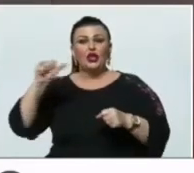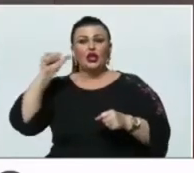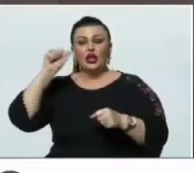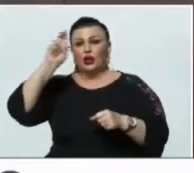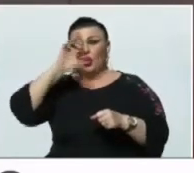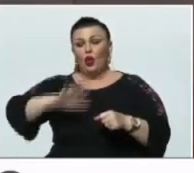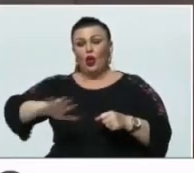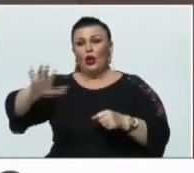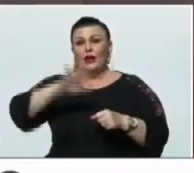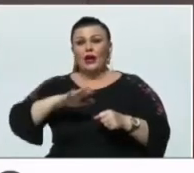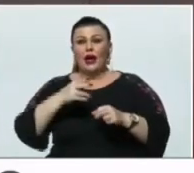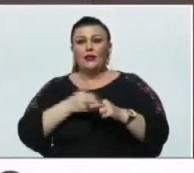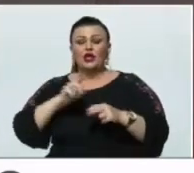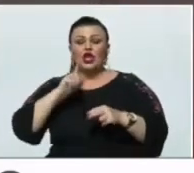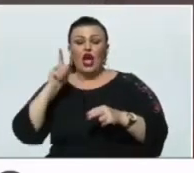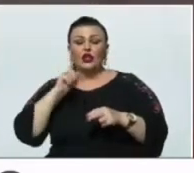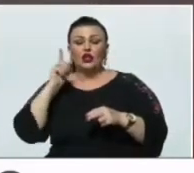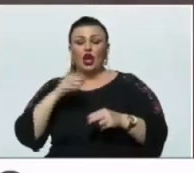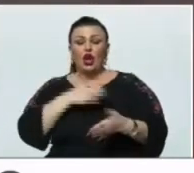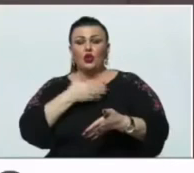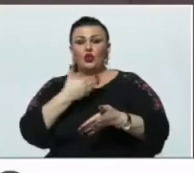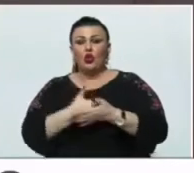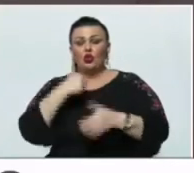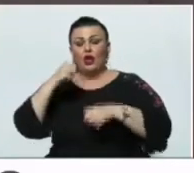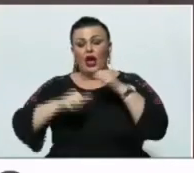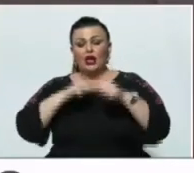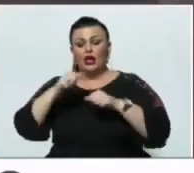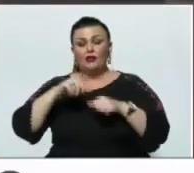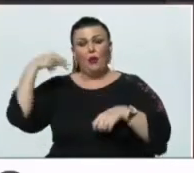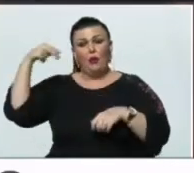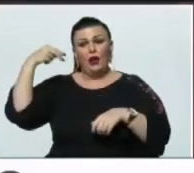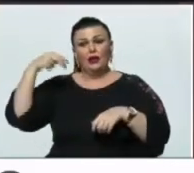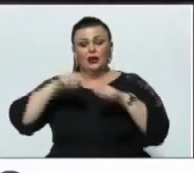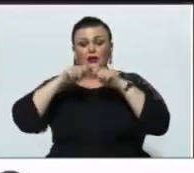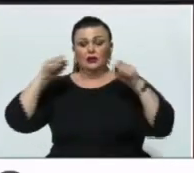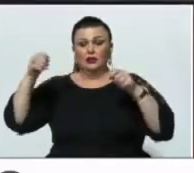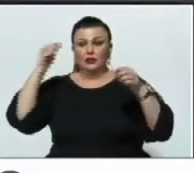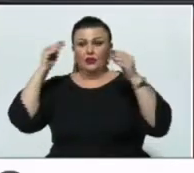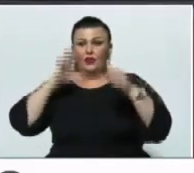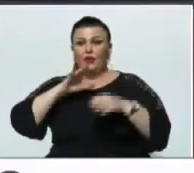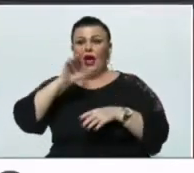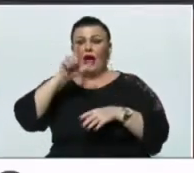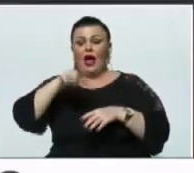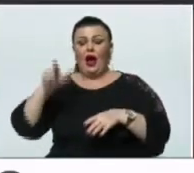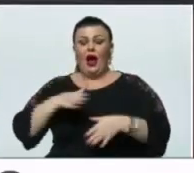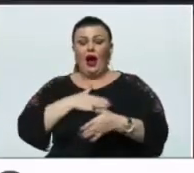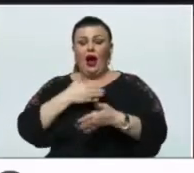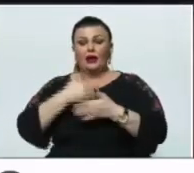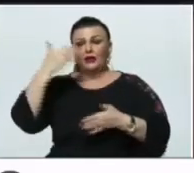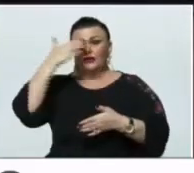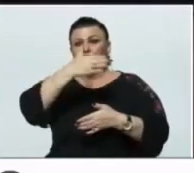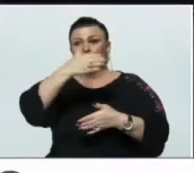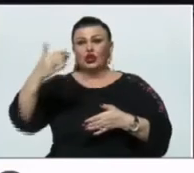ölkəmizdə Gənclər ili, könüllər ili kimi Cəmi Prezident müəyyən eləmişdi və könüllər ilində də ən aktiv